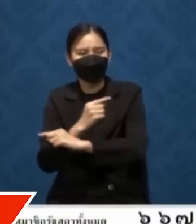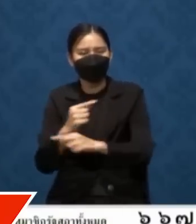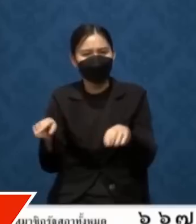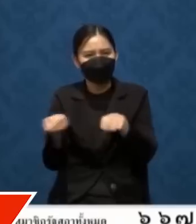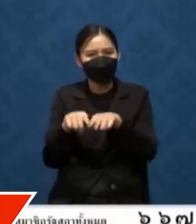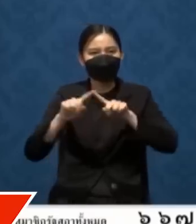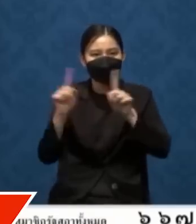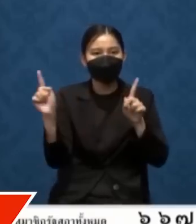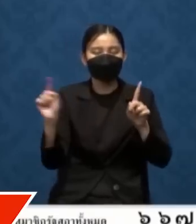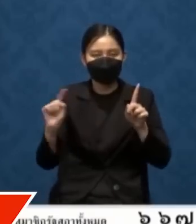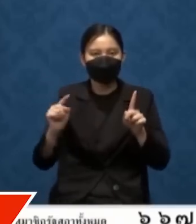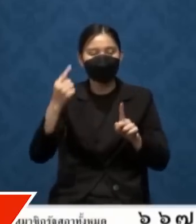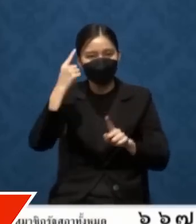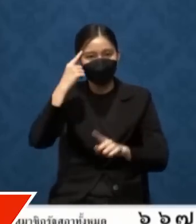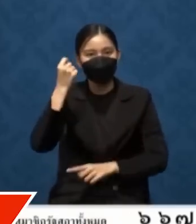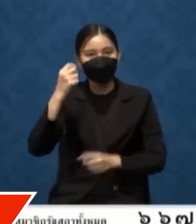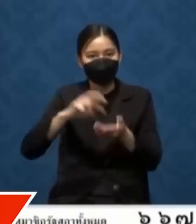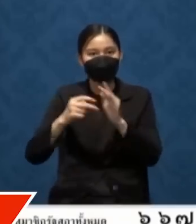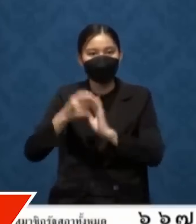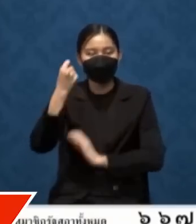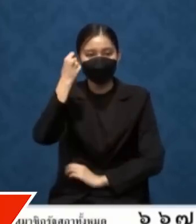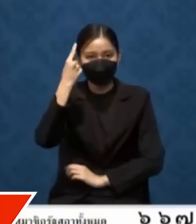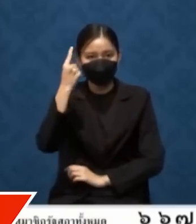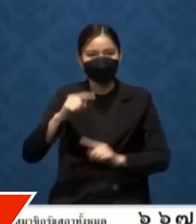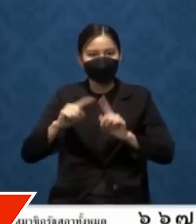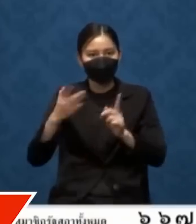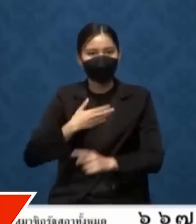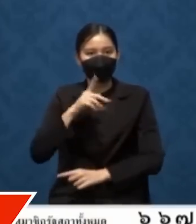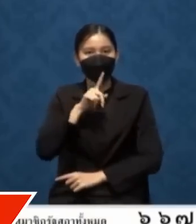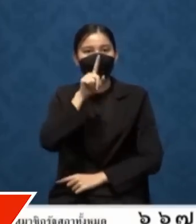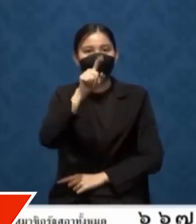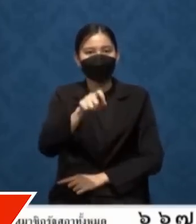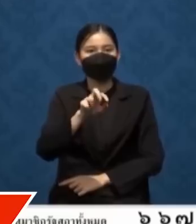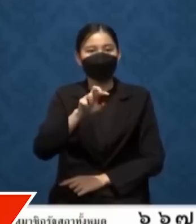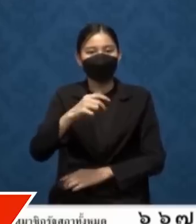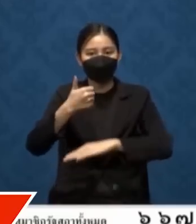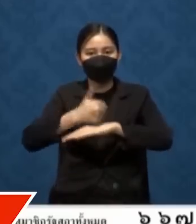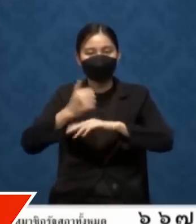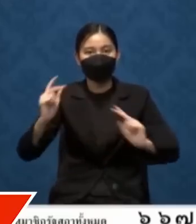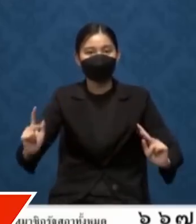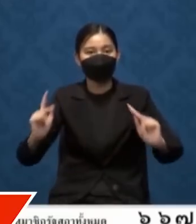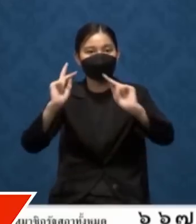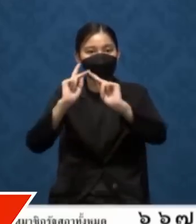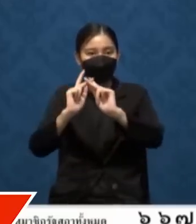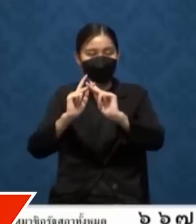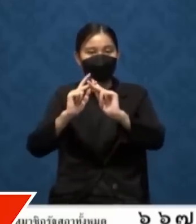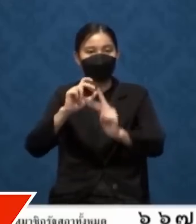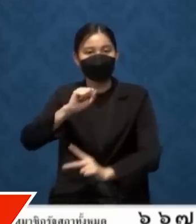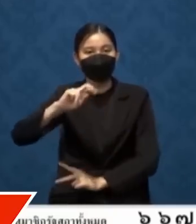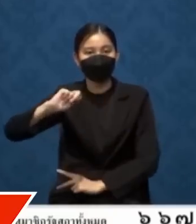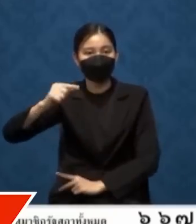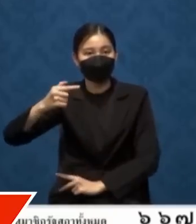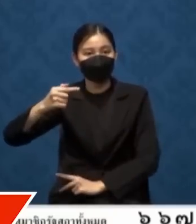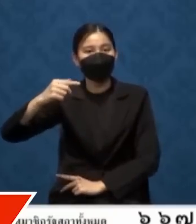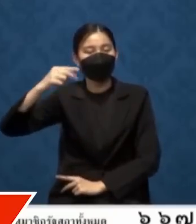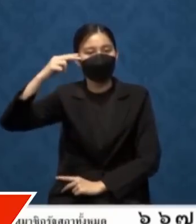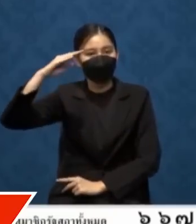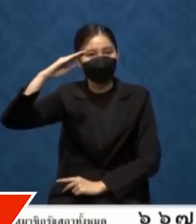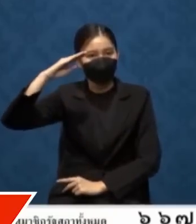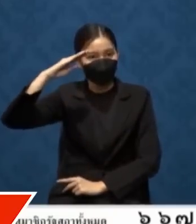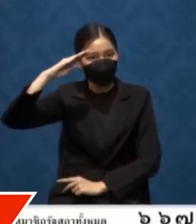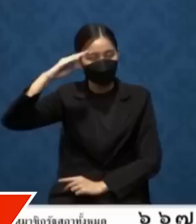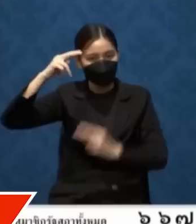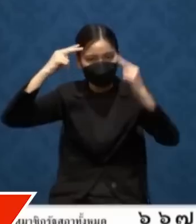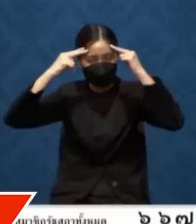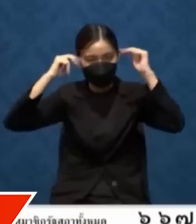ความแตกสางกแบบใด ประการใดแต่ผมกตถามท่านตรี ประจำสำนักนายกฎมตรีครัท่านธนกรณ์วังบุญคงั้นนะ